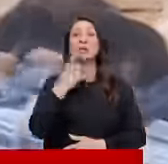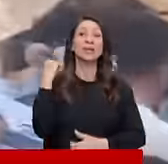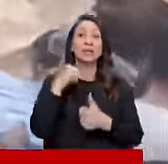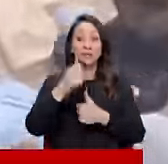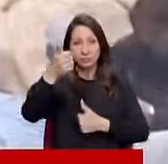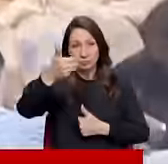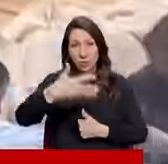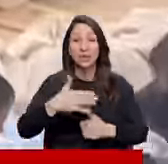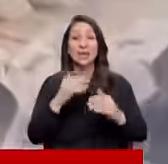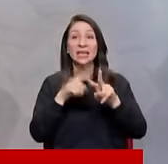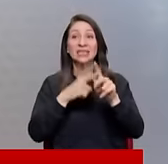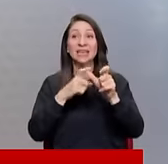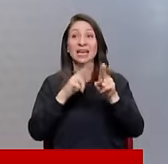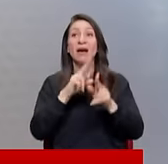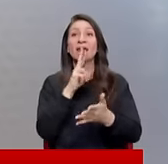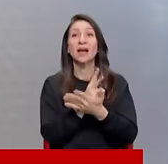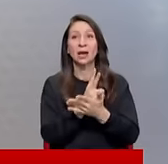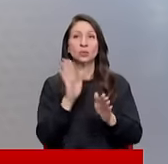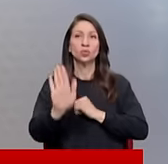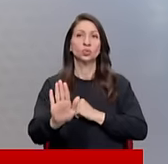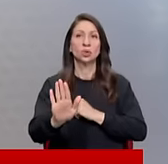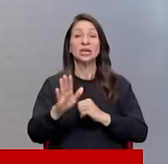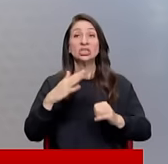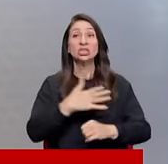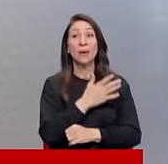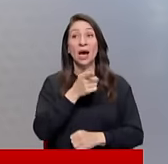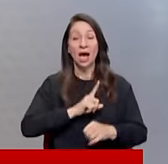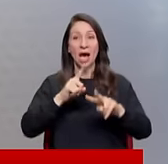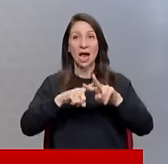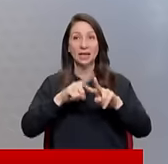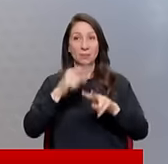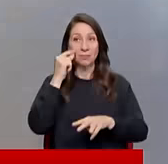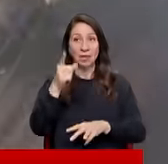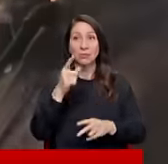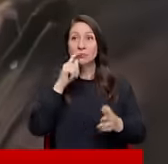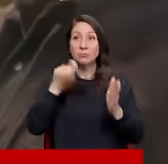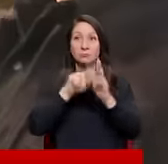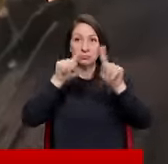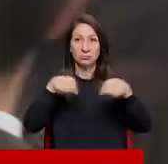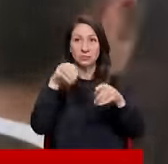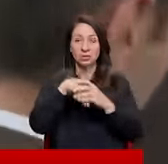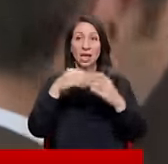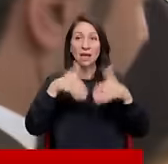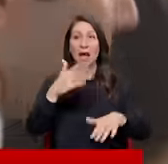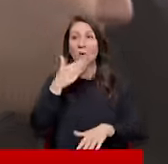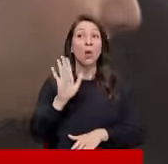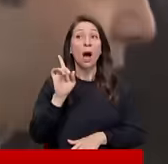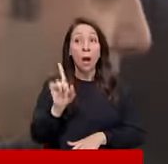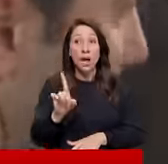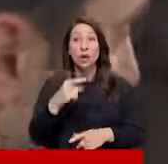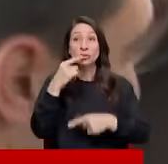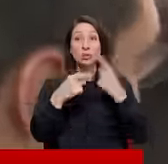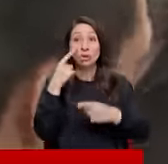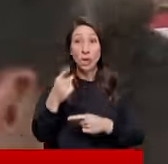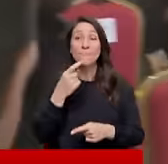yeniden sayımsa Yüksek Seçim Kurulu'nun kararıyla durduruldu. CHP'nin adayı Alaaddin Köseler'in mazbatasını alması için engel kalmadı ama iddiaya